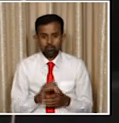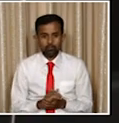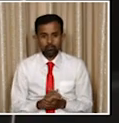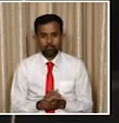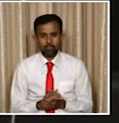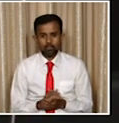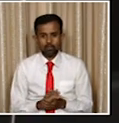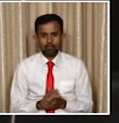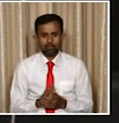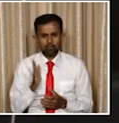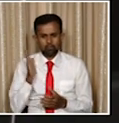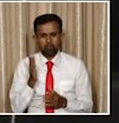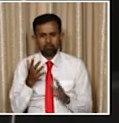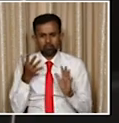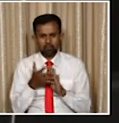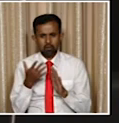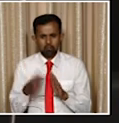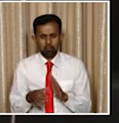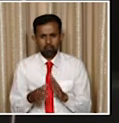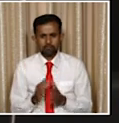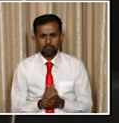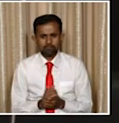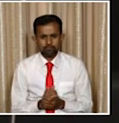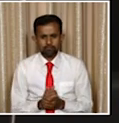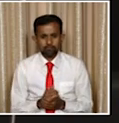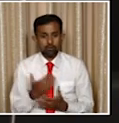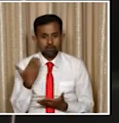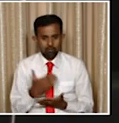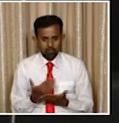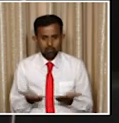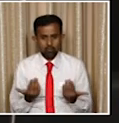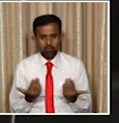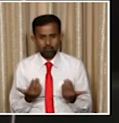இந்த அநீதி நாகல் ஊடாக நாட்டில் உள்ள மக்கள் கடனாளியாக